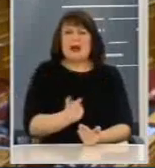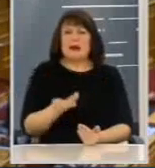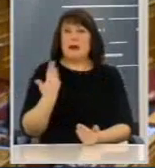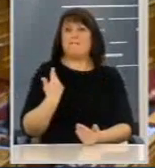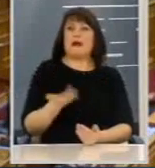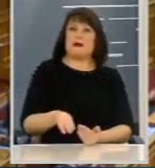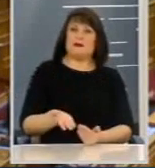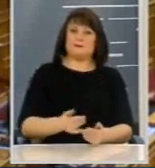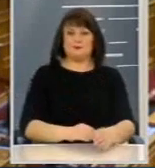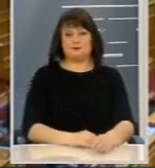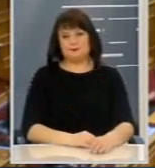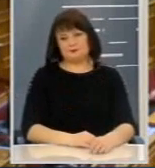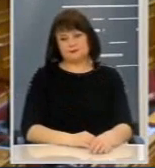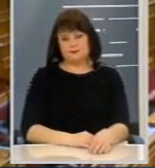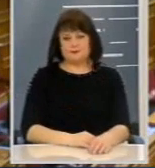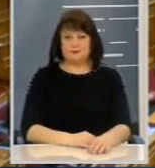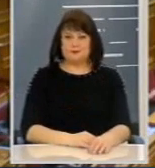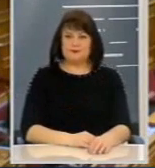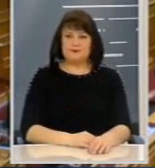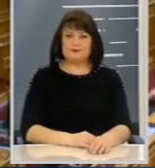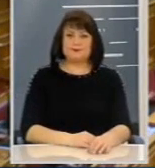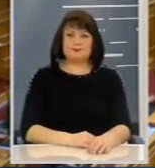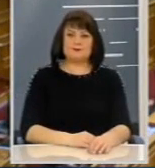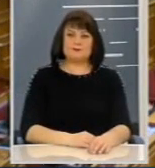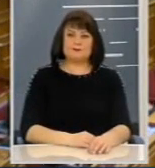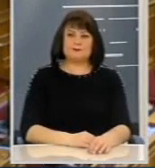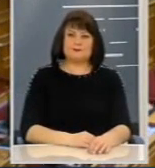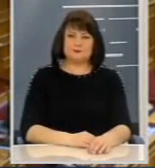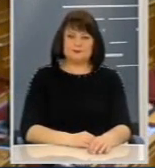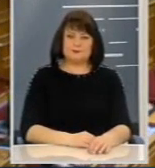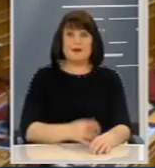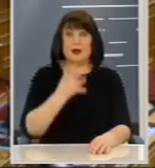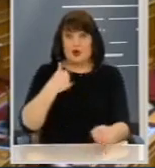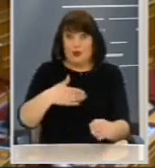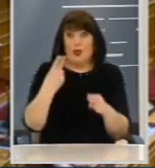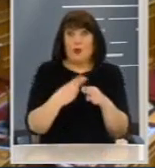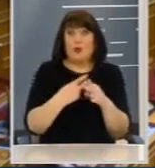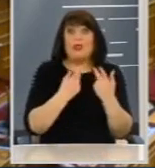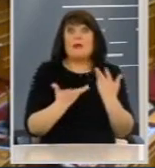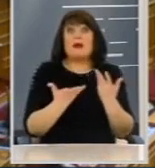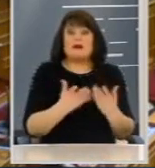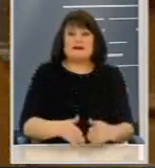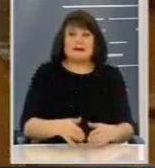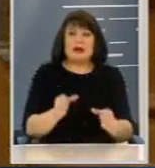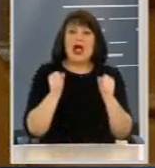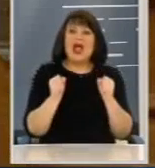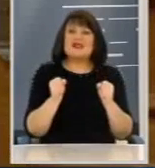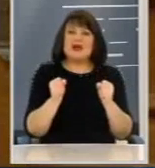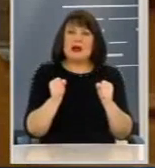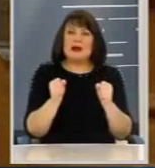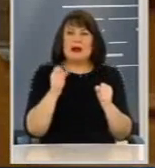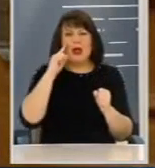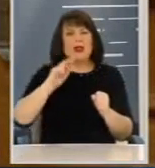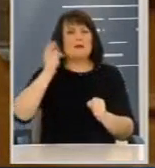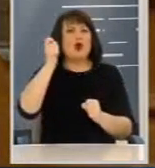μέρες πριν την κρίσιμη διαπραγμάτευση. Εκ του ασφαλούς πολιτική ανευθυνότητας για τον